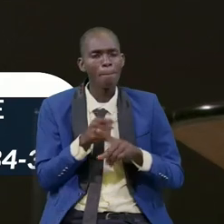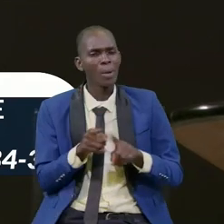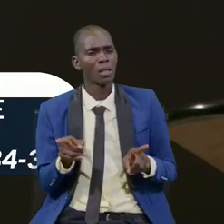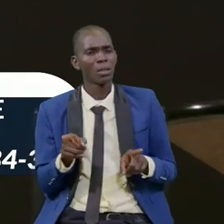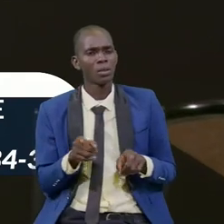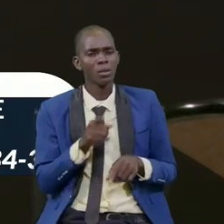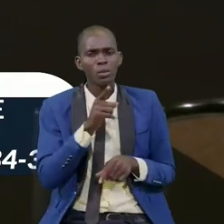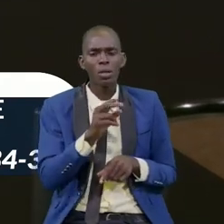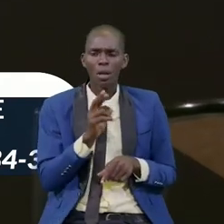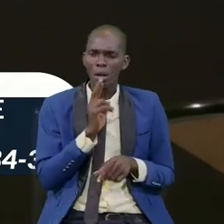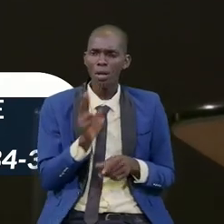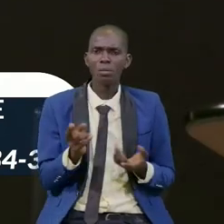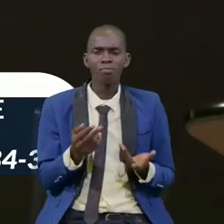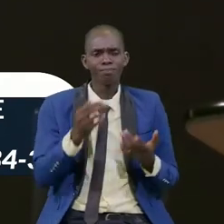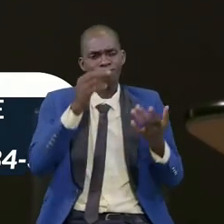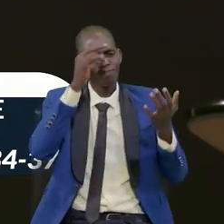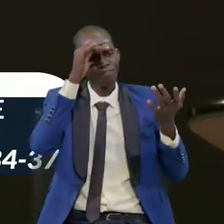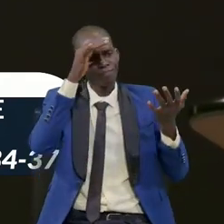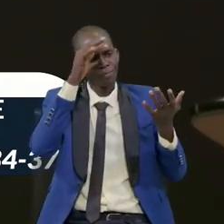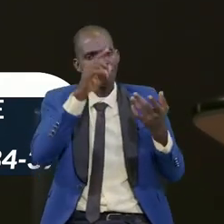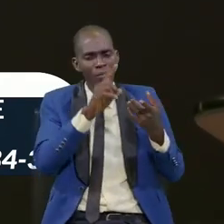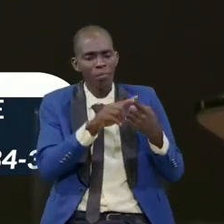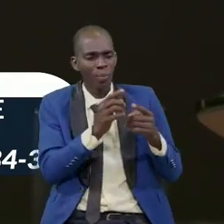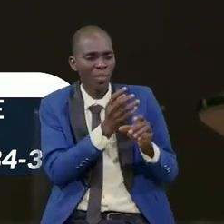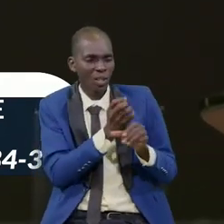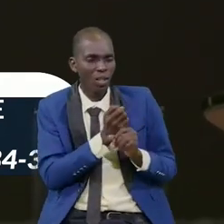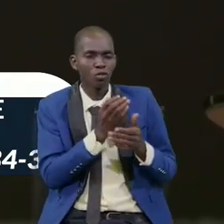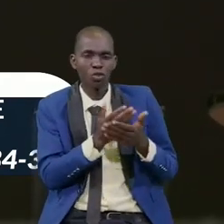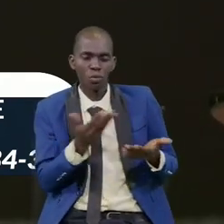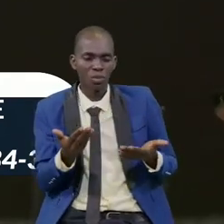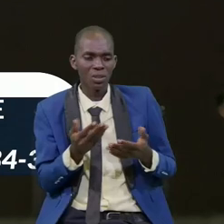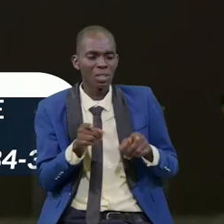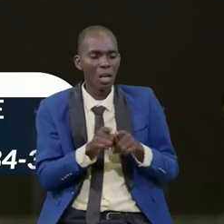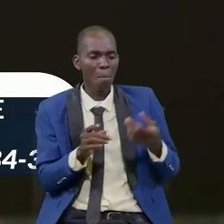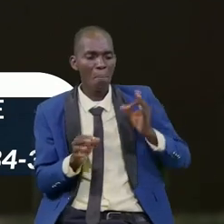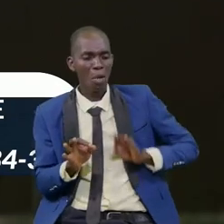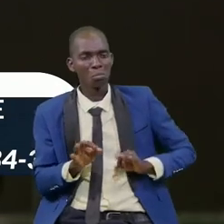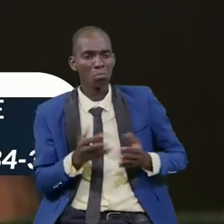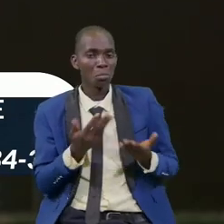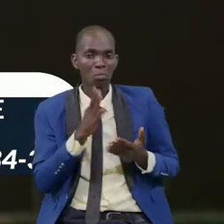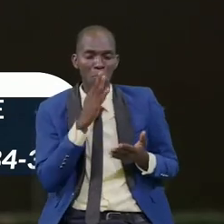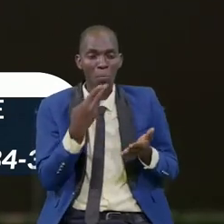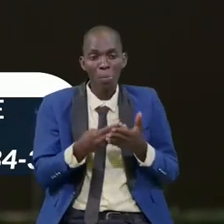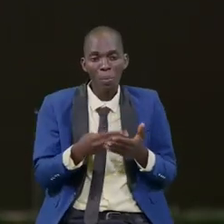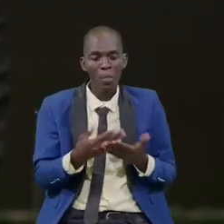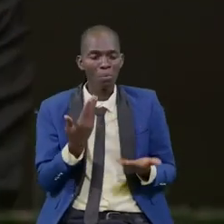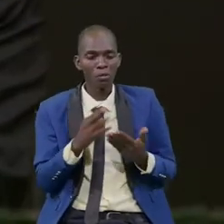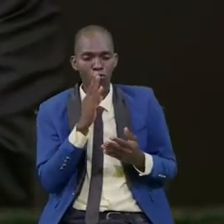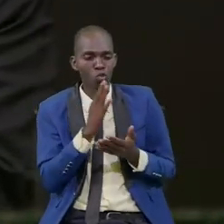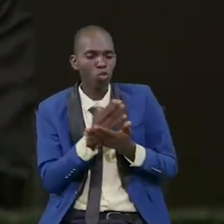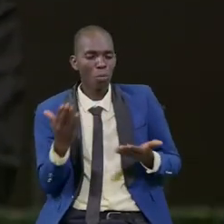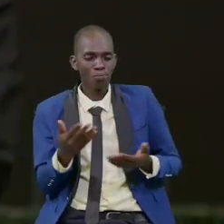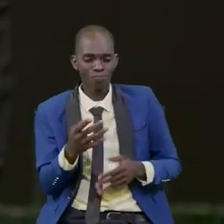de mauvais, la personne espère avoir quelque chose, un profit, que ce soit de l'argent ou bien des biens